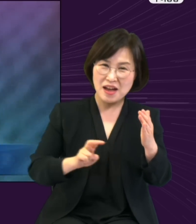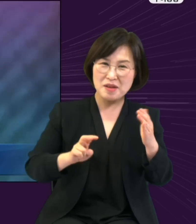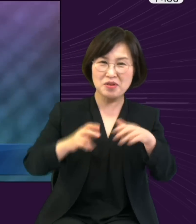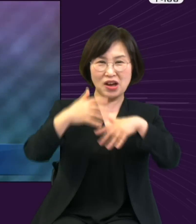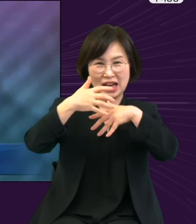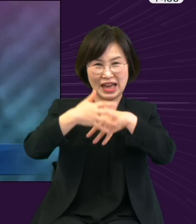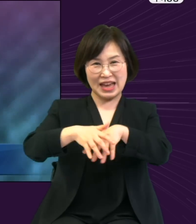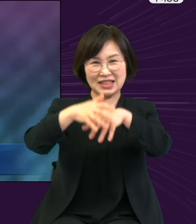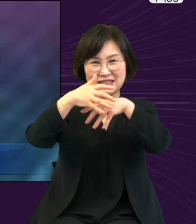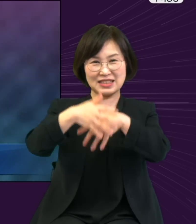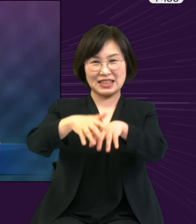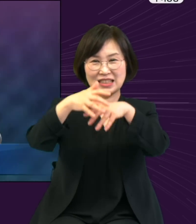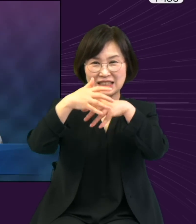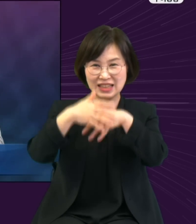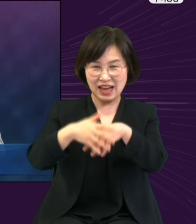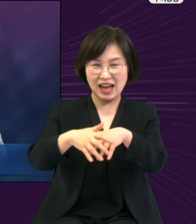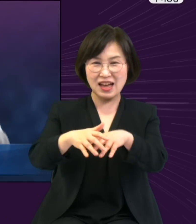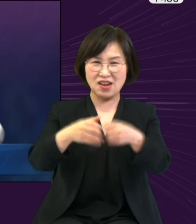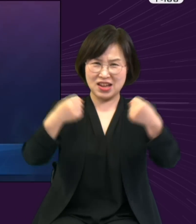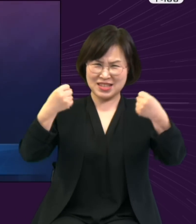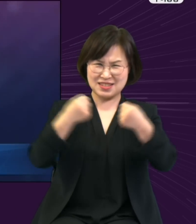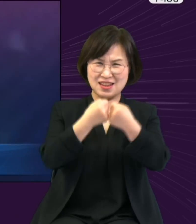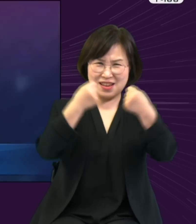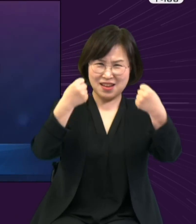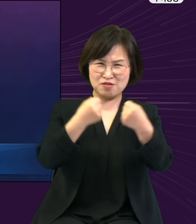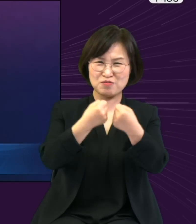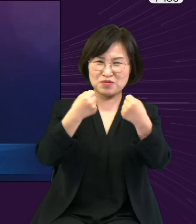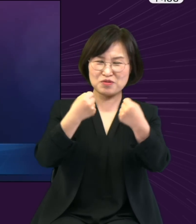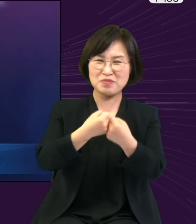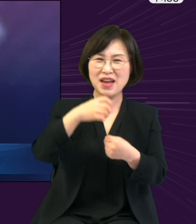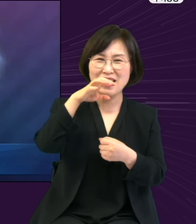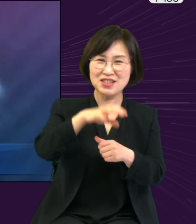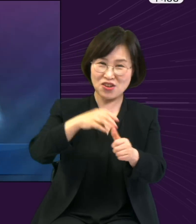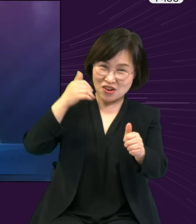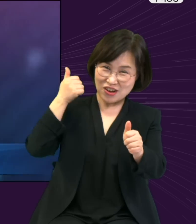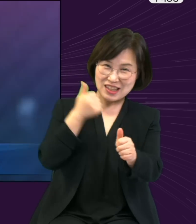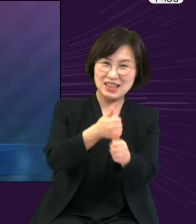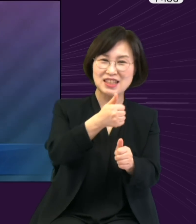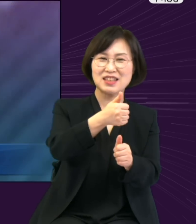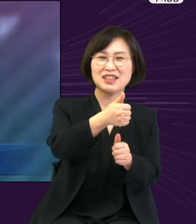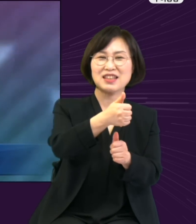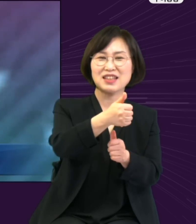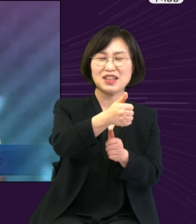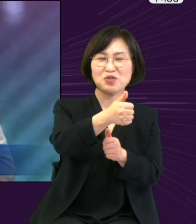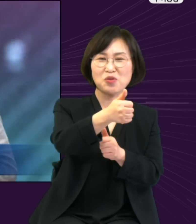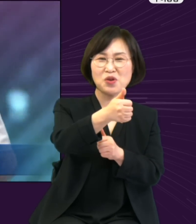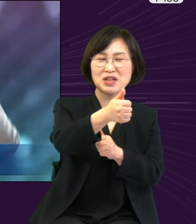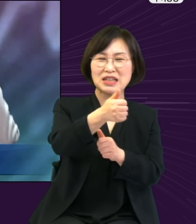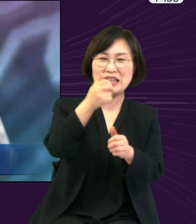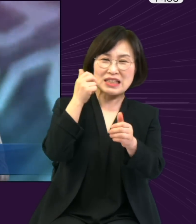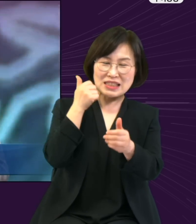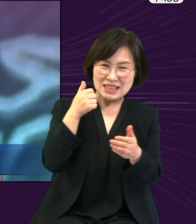노래하며 행진하여 싸움에서 이기고